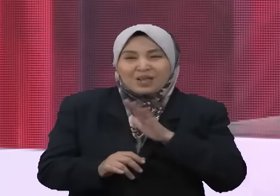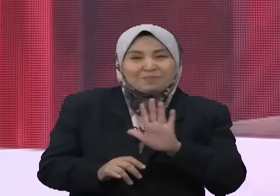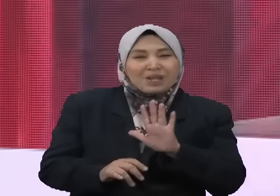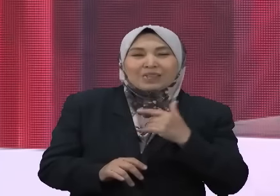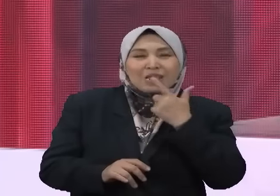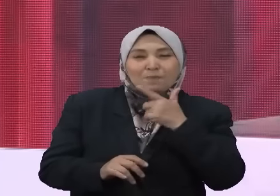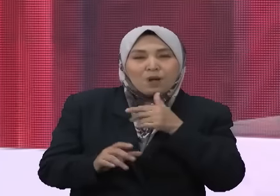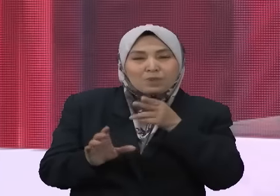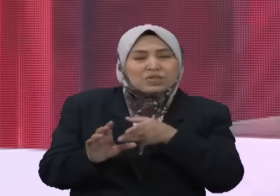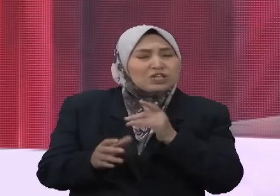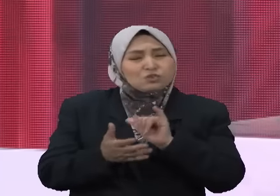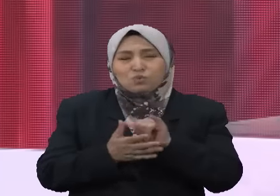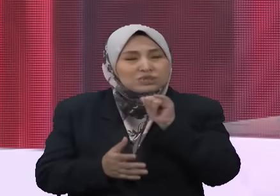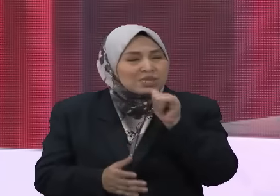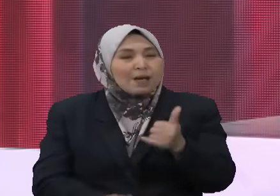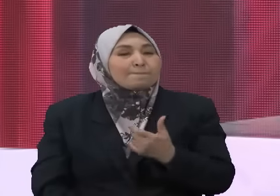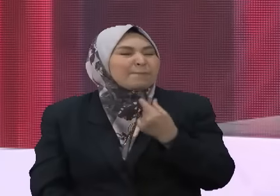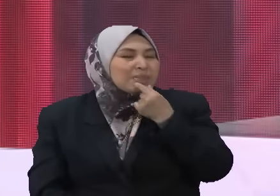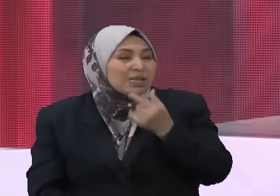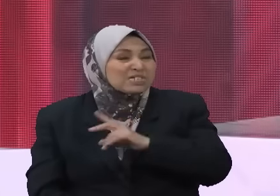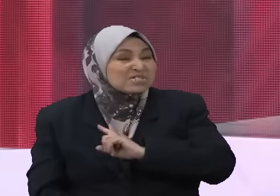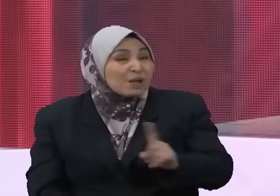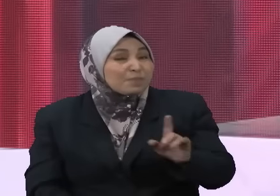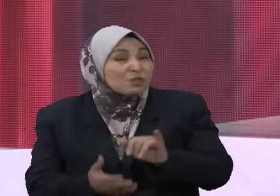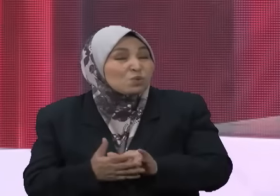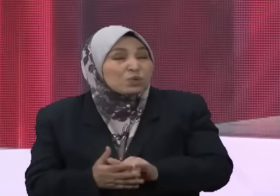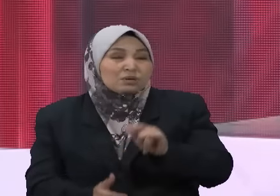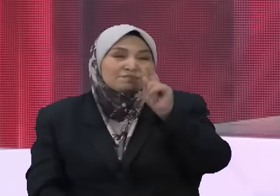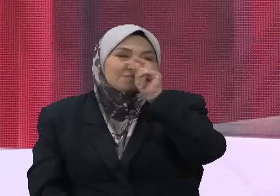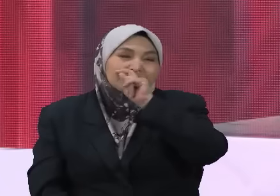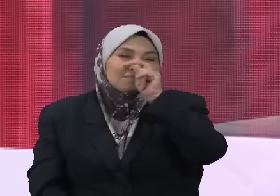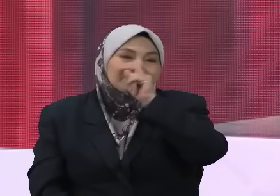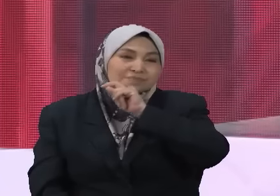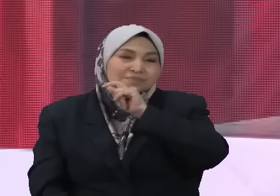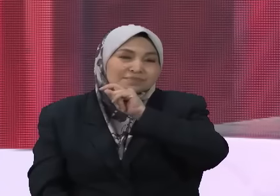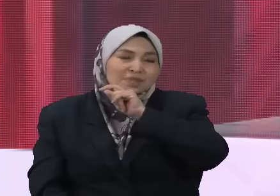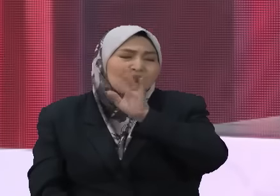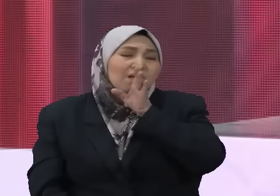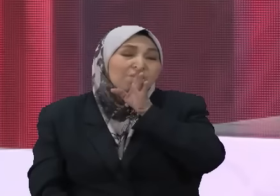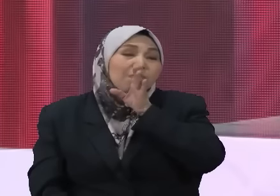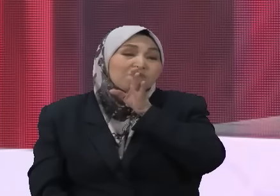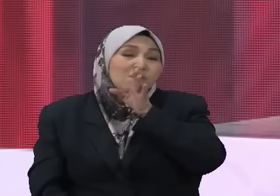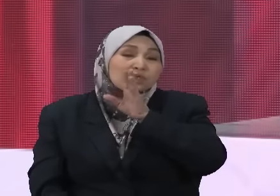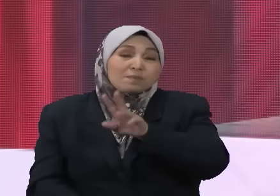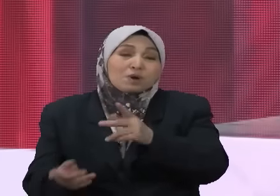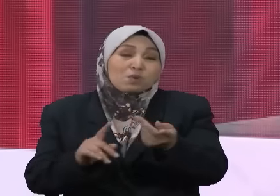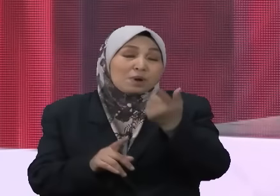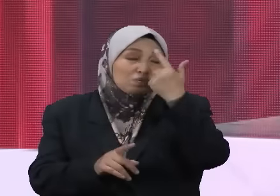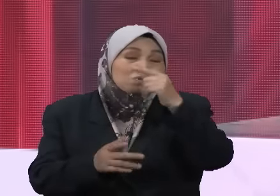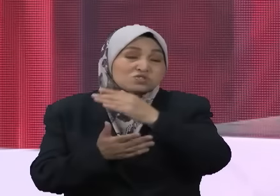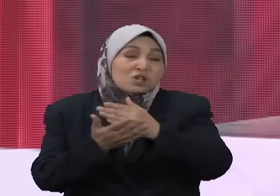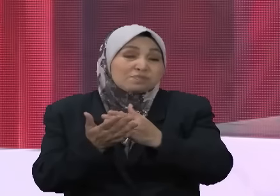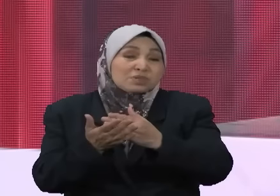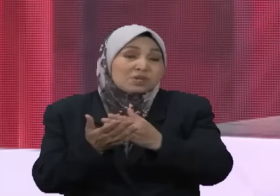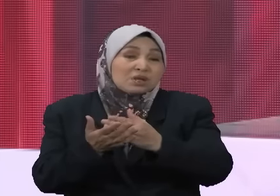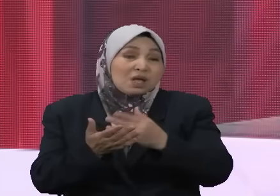bukanlah benda yang pelik sebab Islam mereka itu adalah Islam yang palsu kan buat apa mereka nak berkorban untuk sesuatu